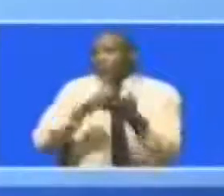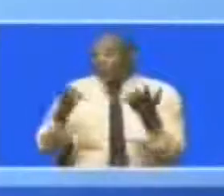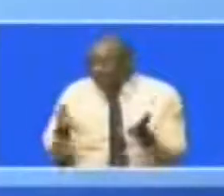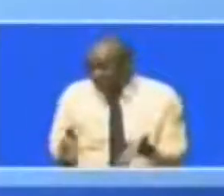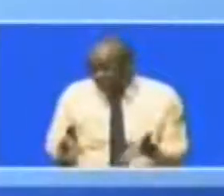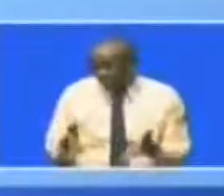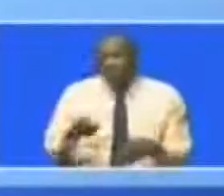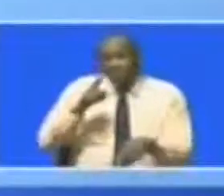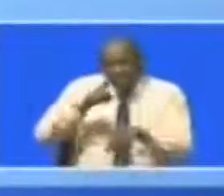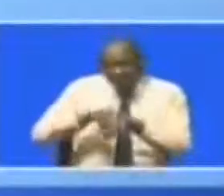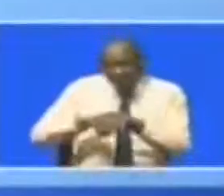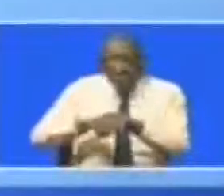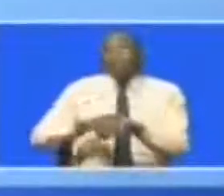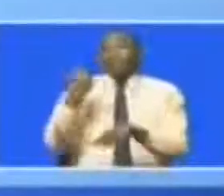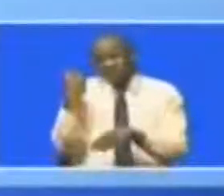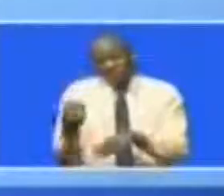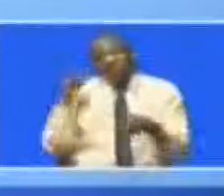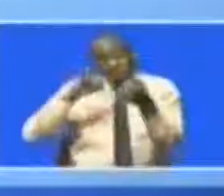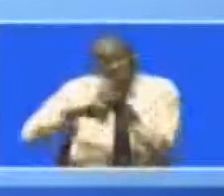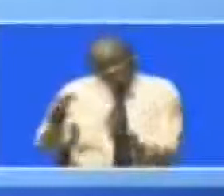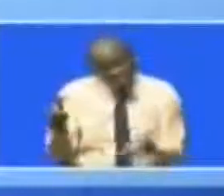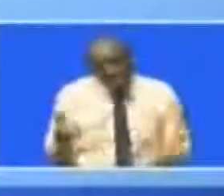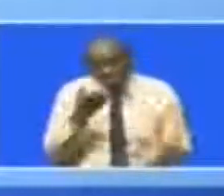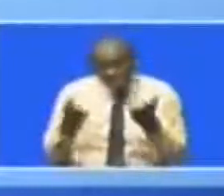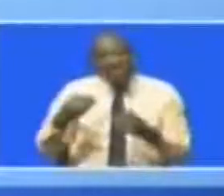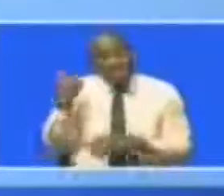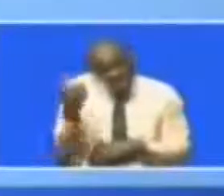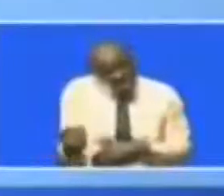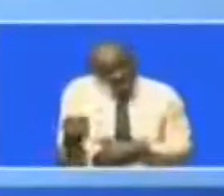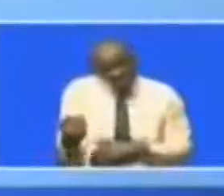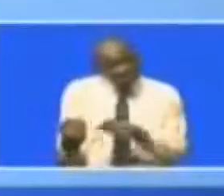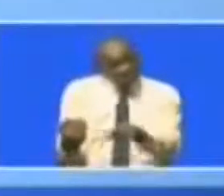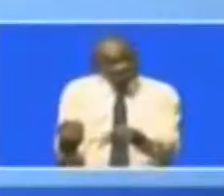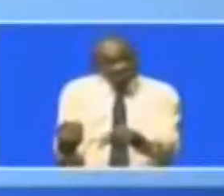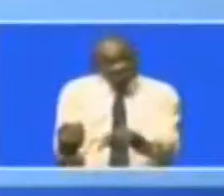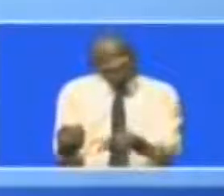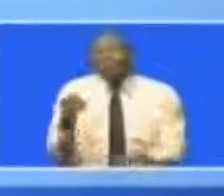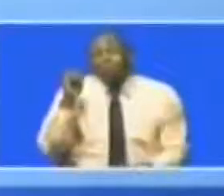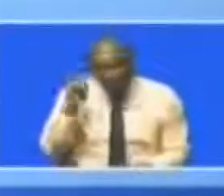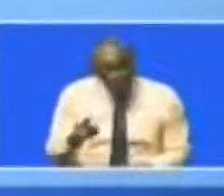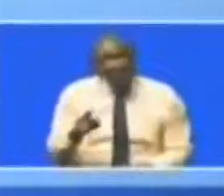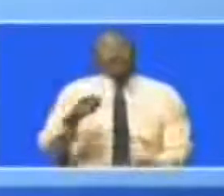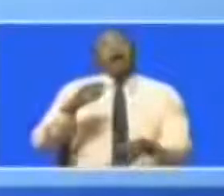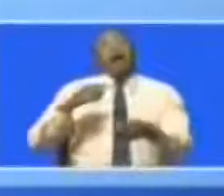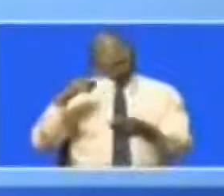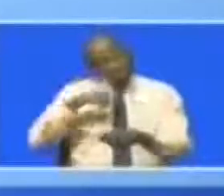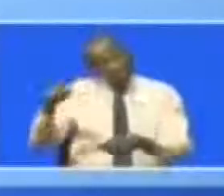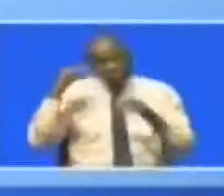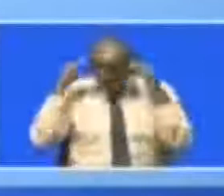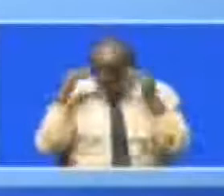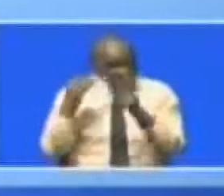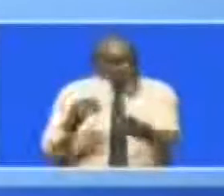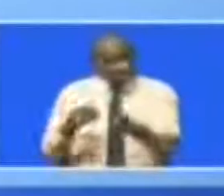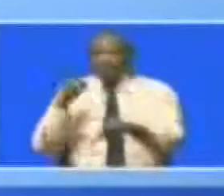Kwamba ukipeleka mtoto aolewe kama hajafika kiwango cha kuolewa, anafaa kuchukuliwa hatia. Kwa hivyo